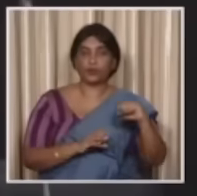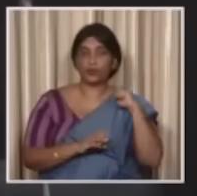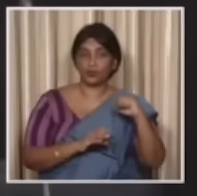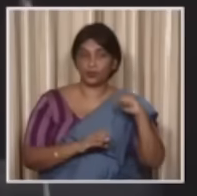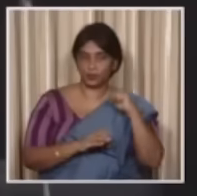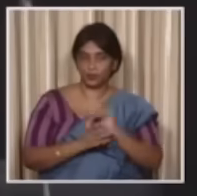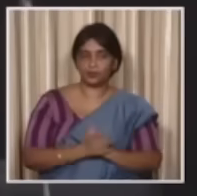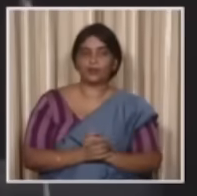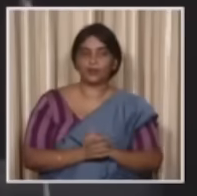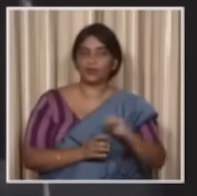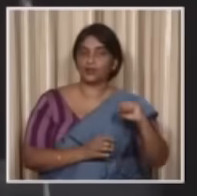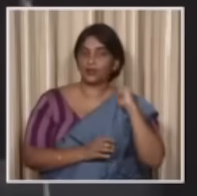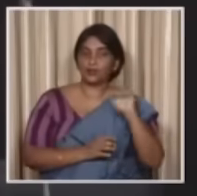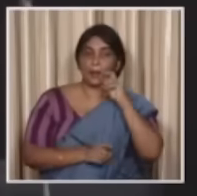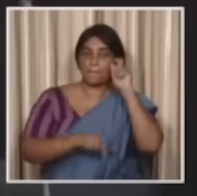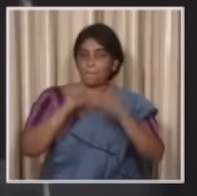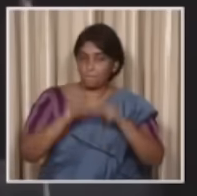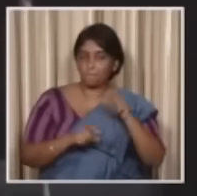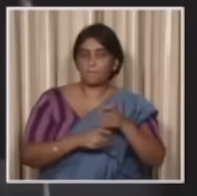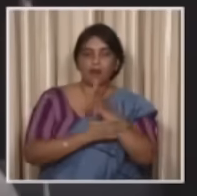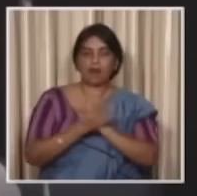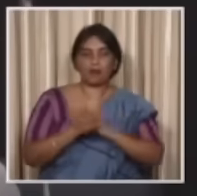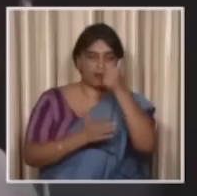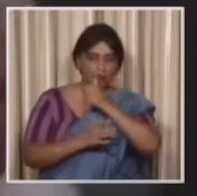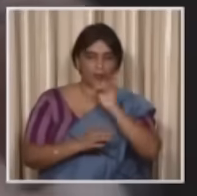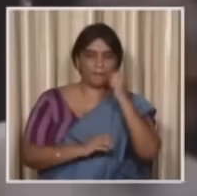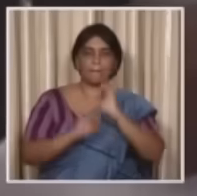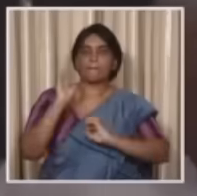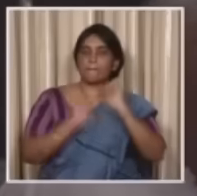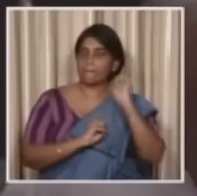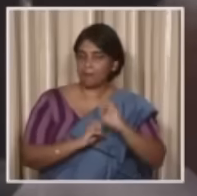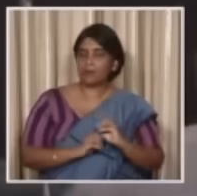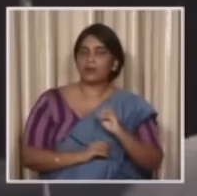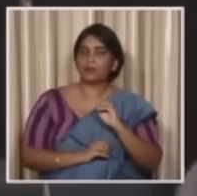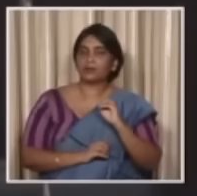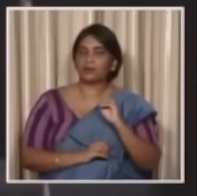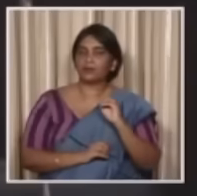කට්ටියක්. මේ ප්‍රබලයෝ කියන මිනිස්සු භාගයක් දූෂිතයි 50%.